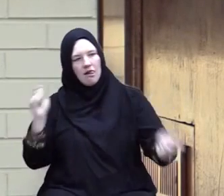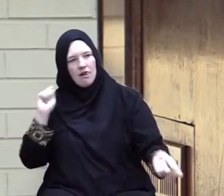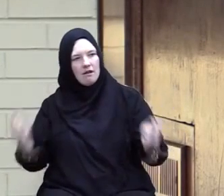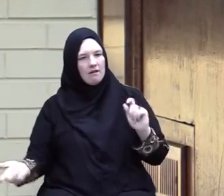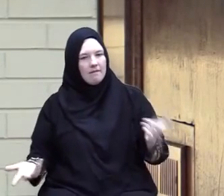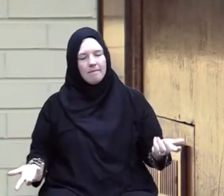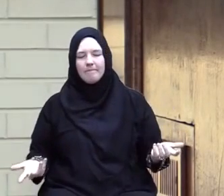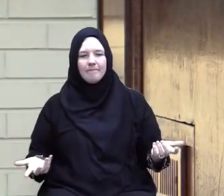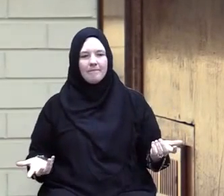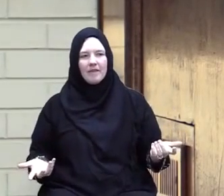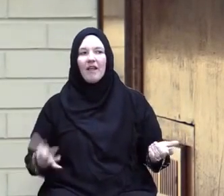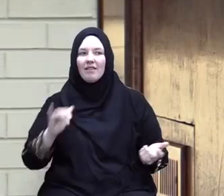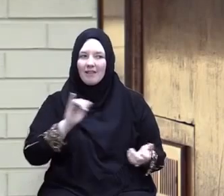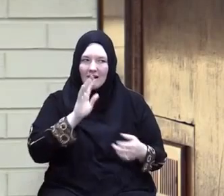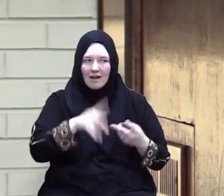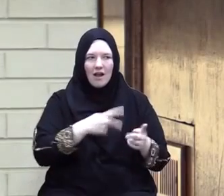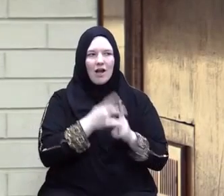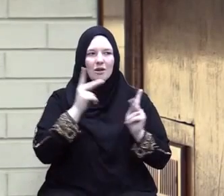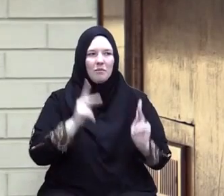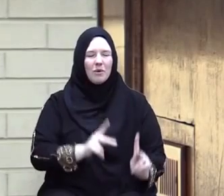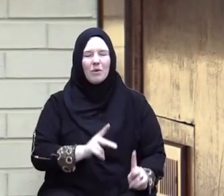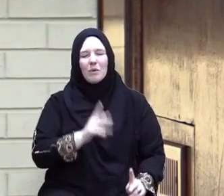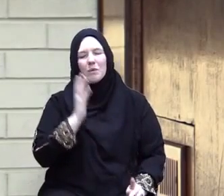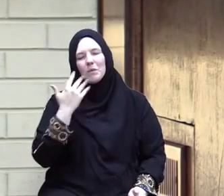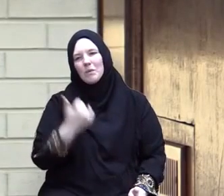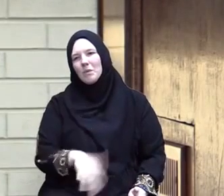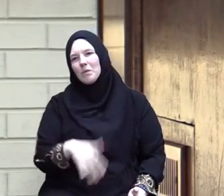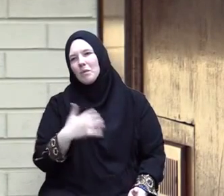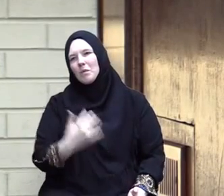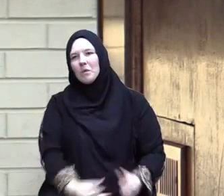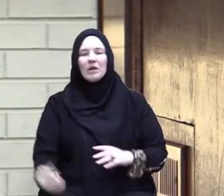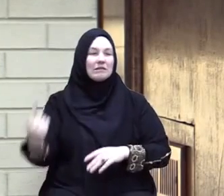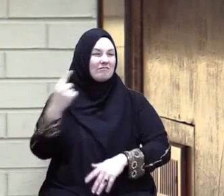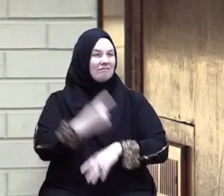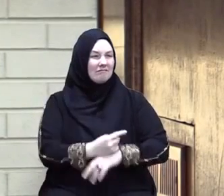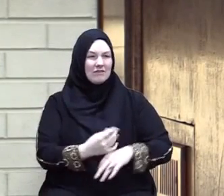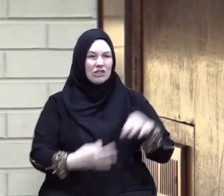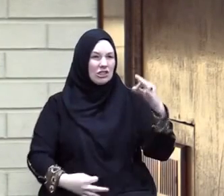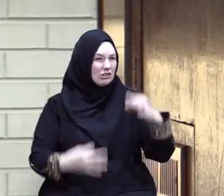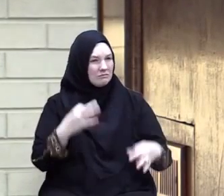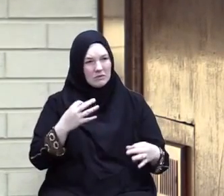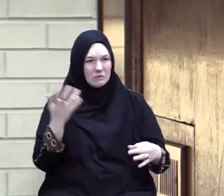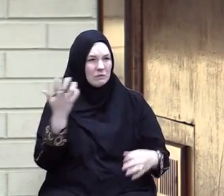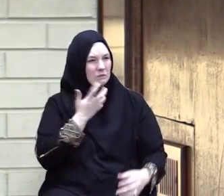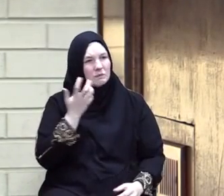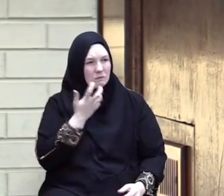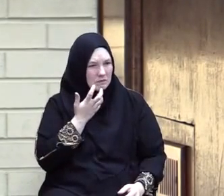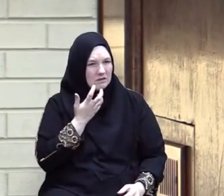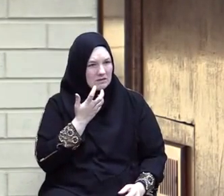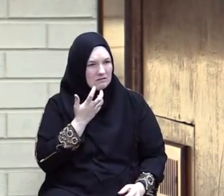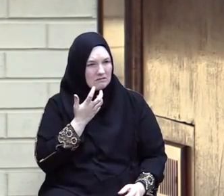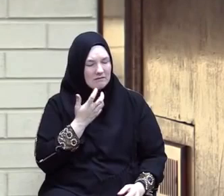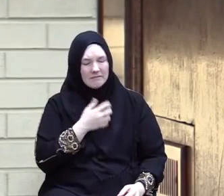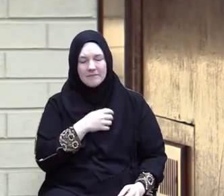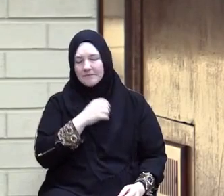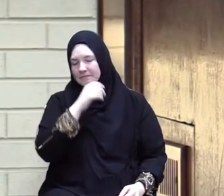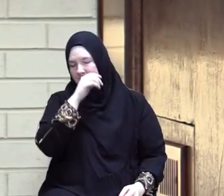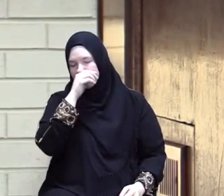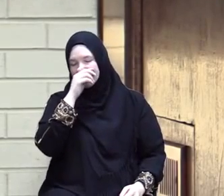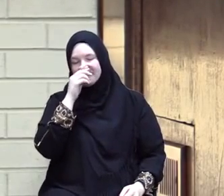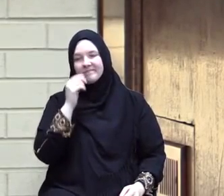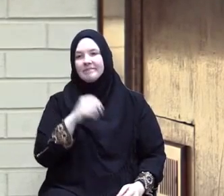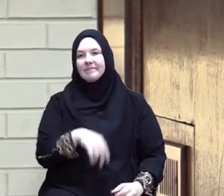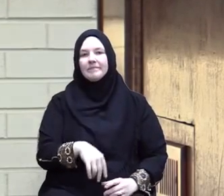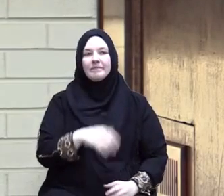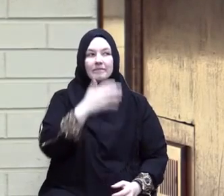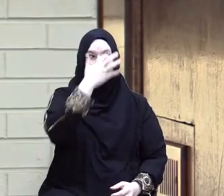فَإِنْ كَانَ لِلْمُؤْمِنِينَ نَصِيبٌ قَالُوا أَلَمْ نَكُنْ مَعَكُمْ. Haven't we been with you? And if the